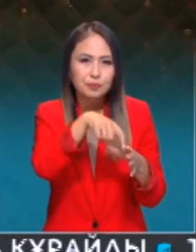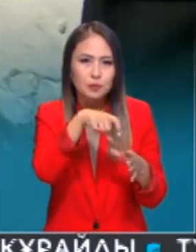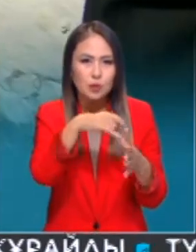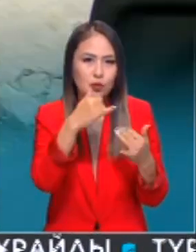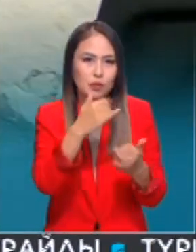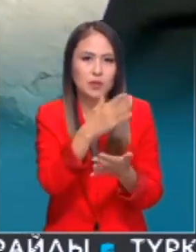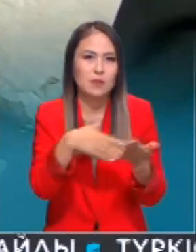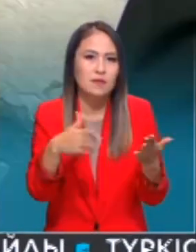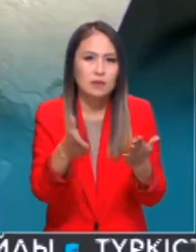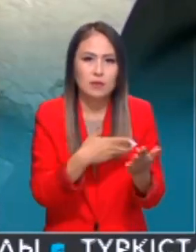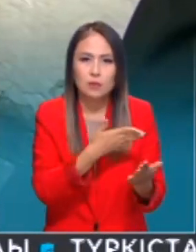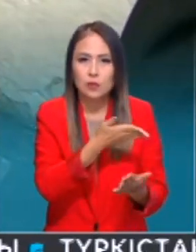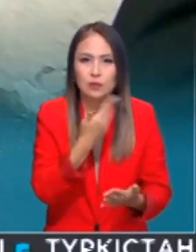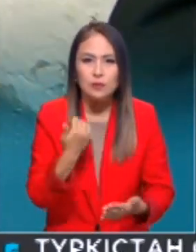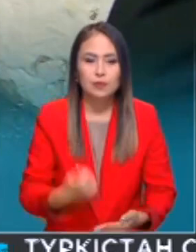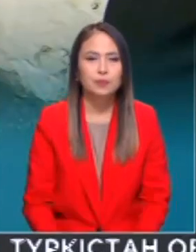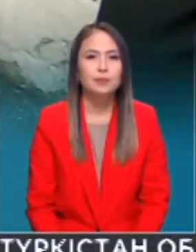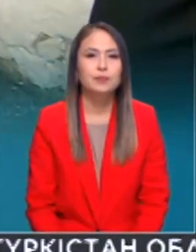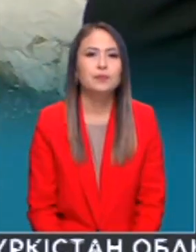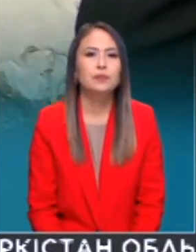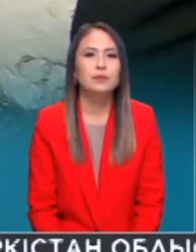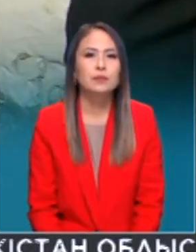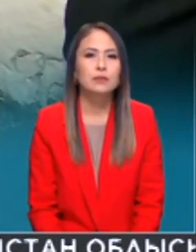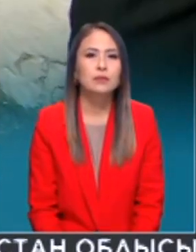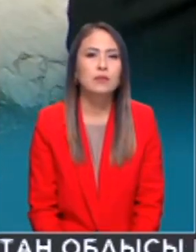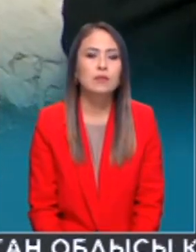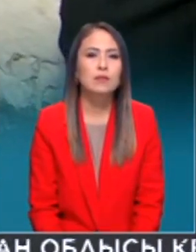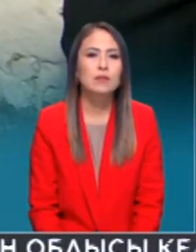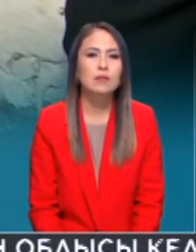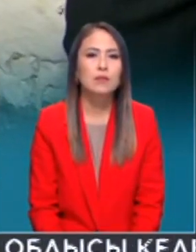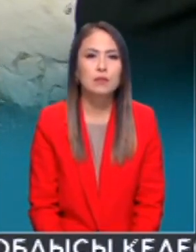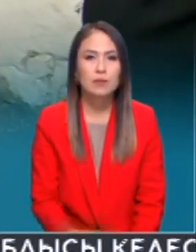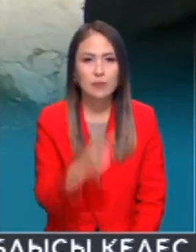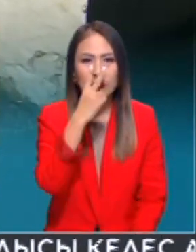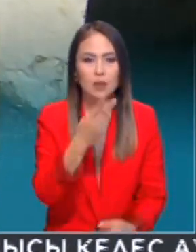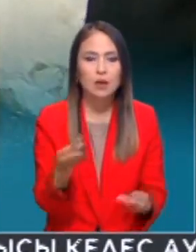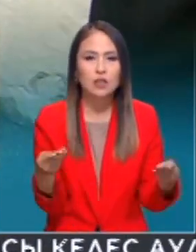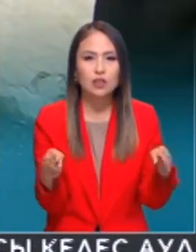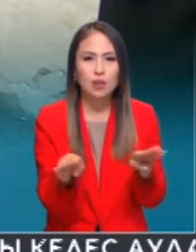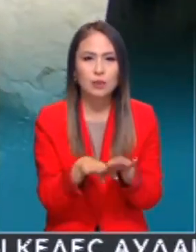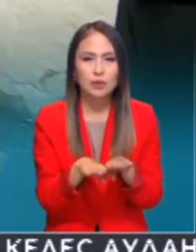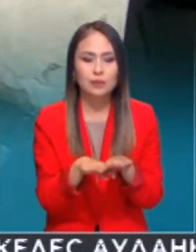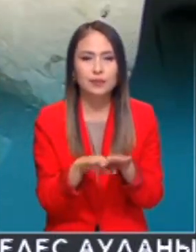да қалдық. Не бәрі ашық тұр, мынау қазір жабық тұр, міне бәрі ашық тұр.